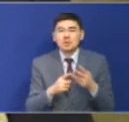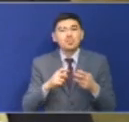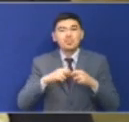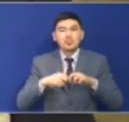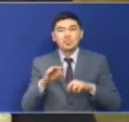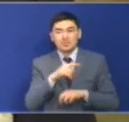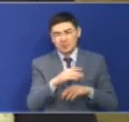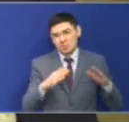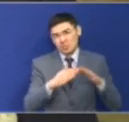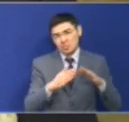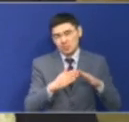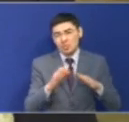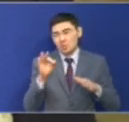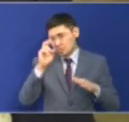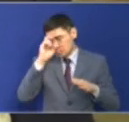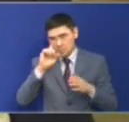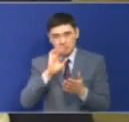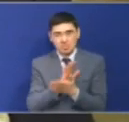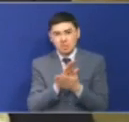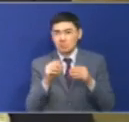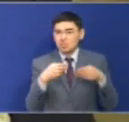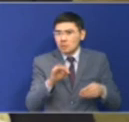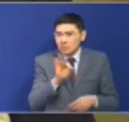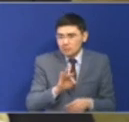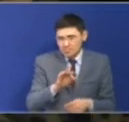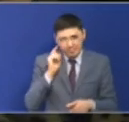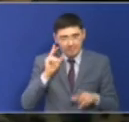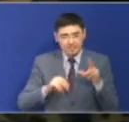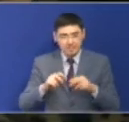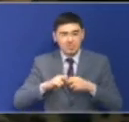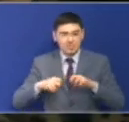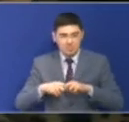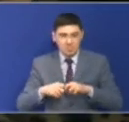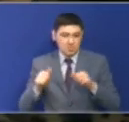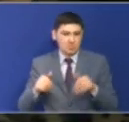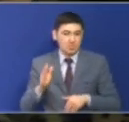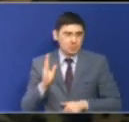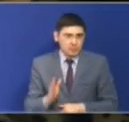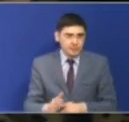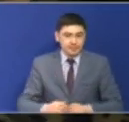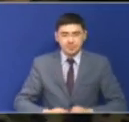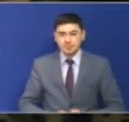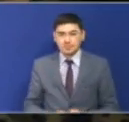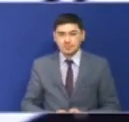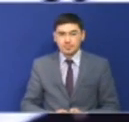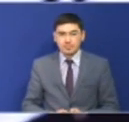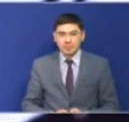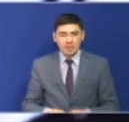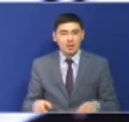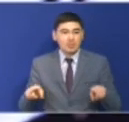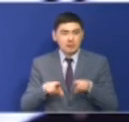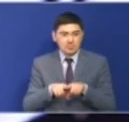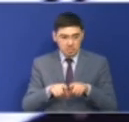проблемы, в законодательном порядке все эти вопросы, я думаю, решатся. Организаторы отмечают, что благодаря таким встречам